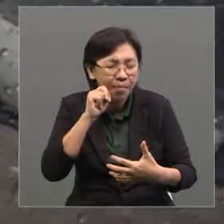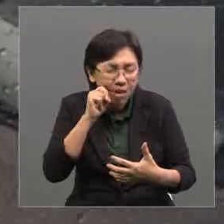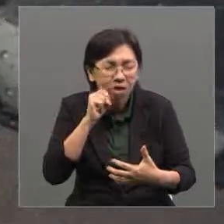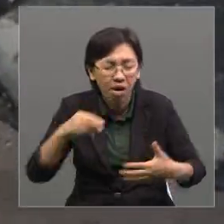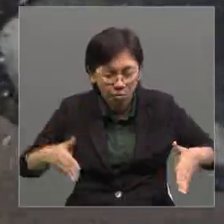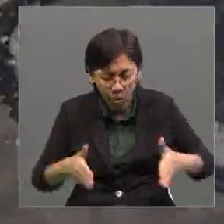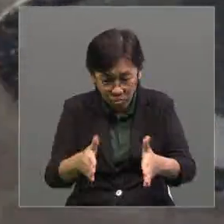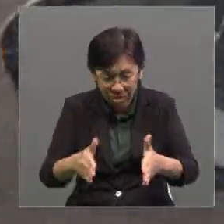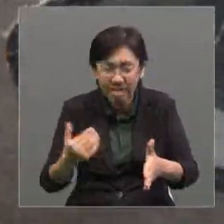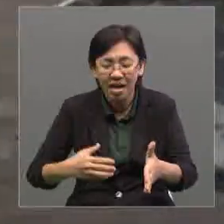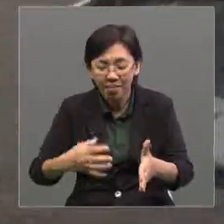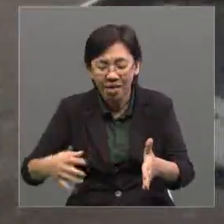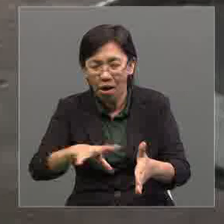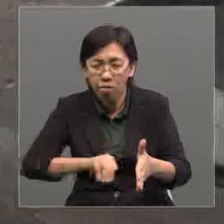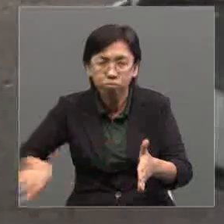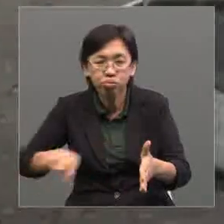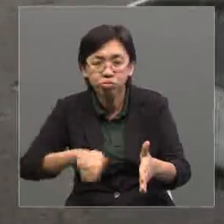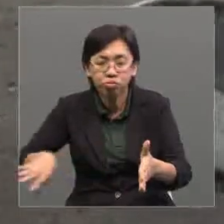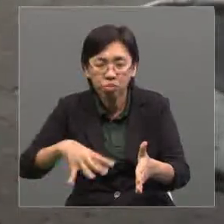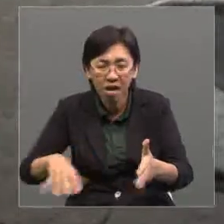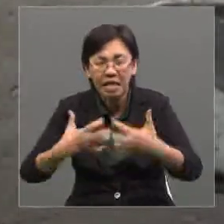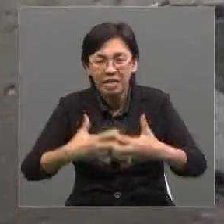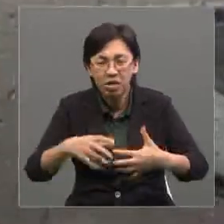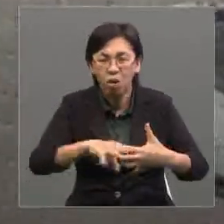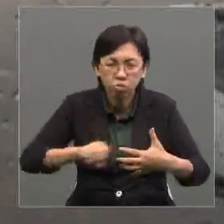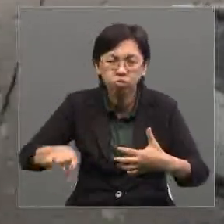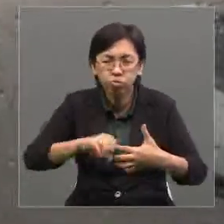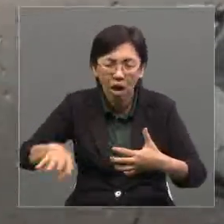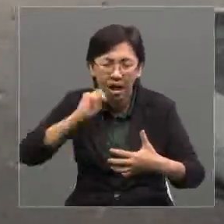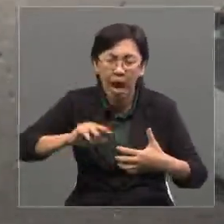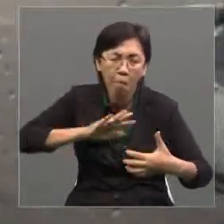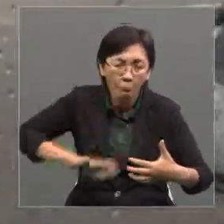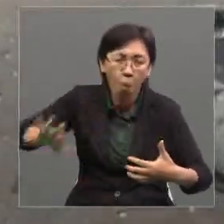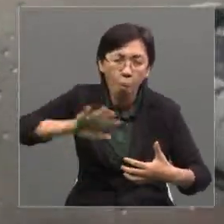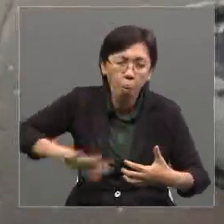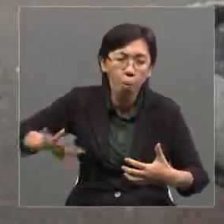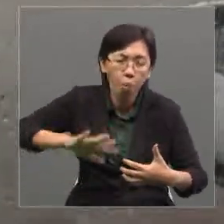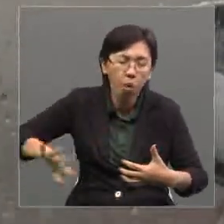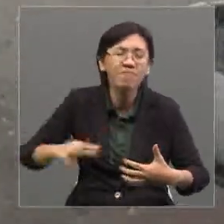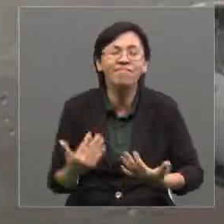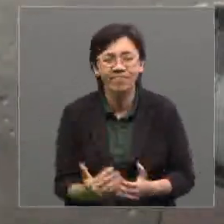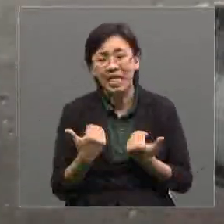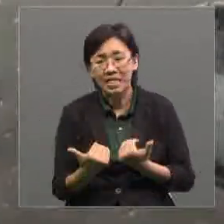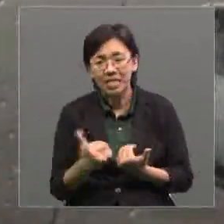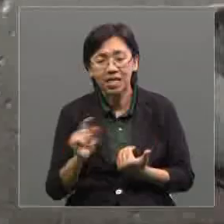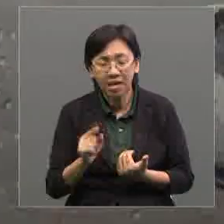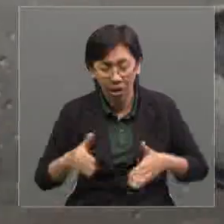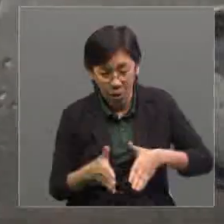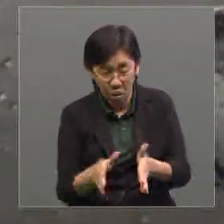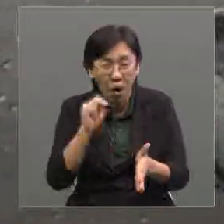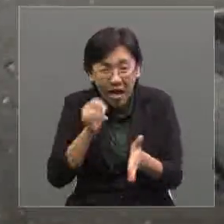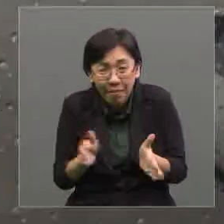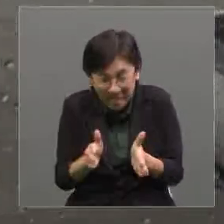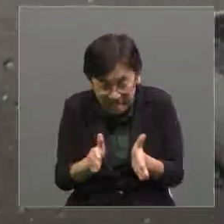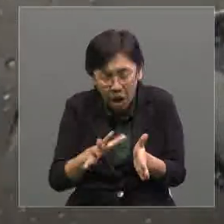ว่าพูดบ่อยๆว่าปาจักกิ้งแล้วก็ไปเพิ่มกำลังสูบด้วยแต่คุณผู้ชมอันนี้คือผู้ว่าบอกพยายามเอาจากคลองไปที่เจ้าพระยาใช่